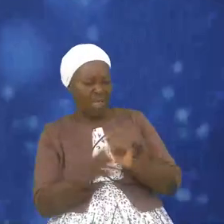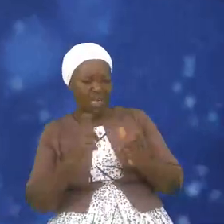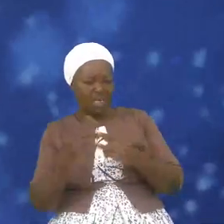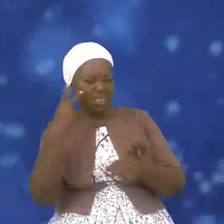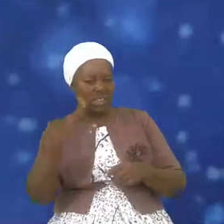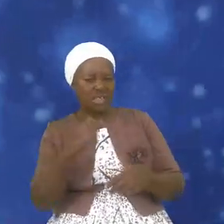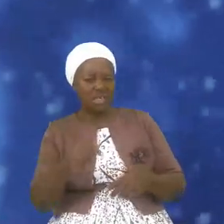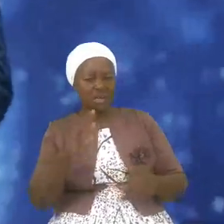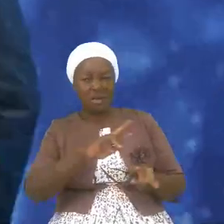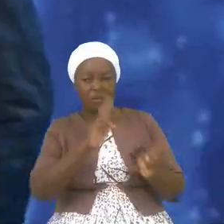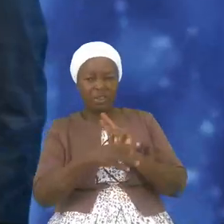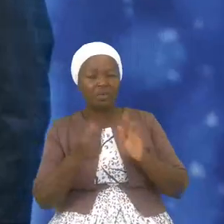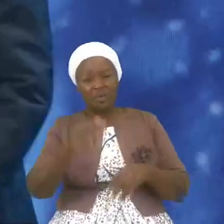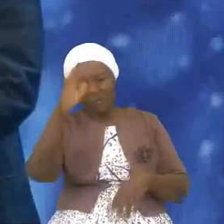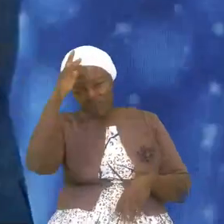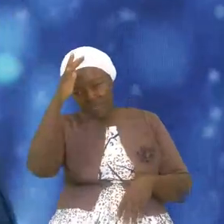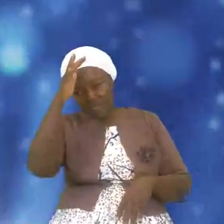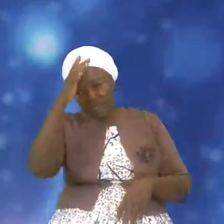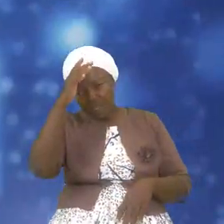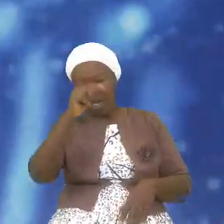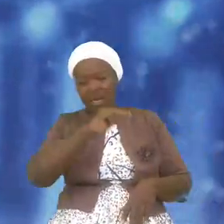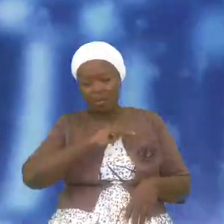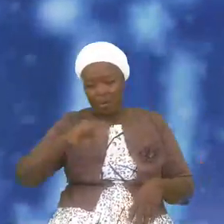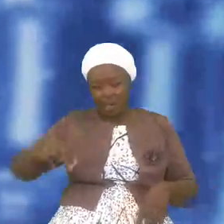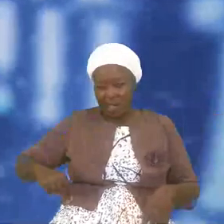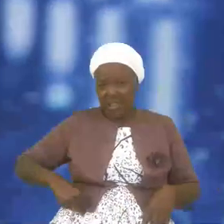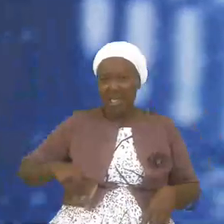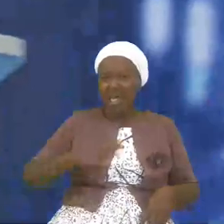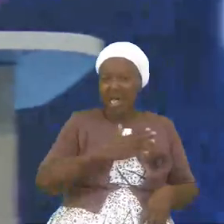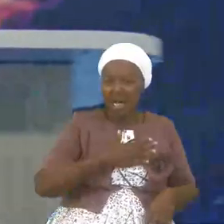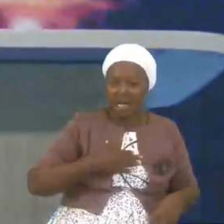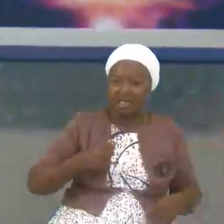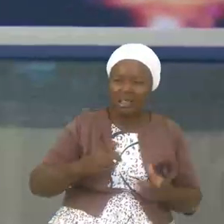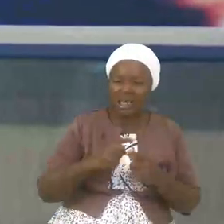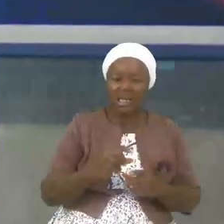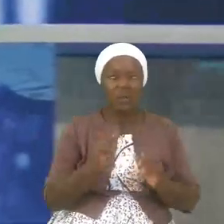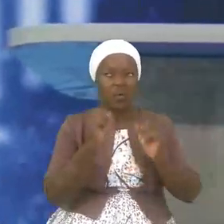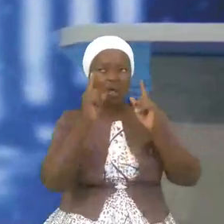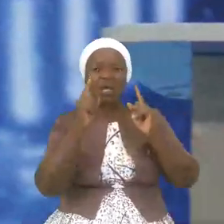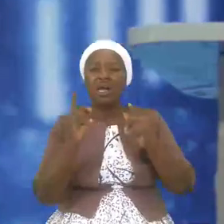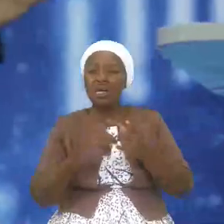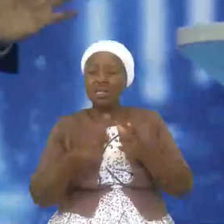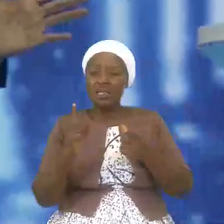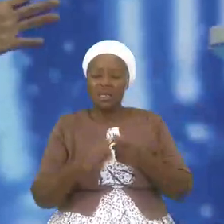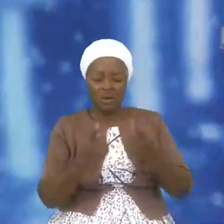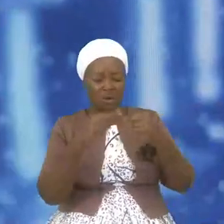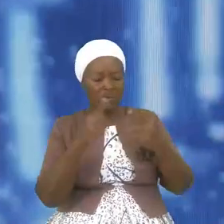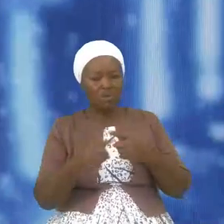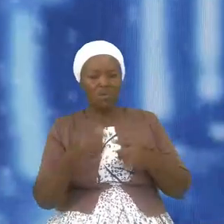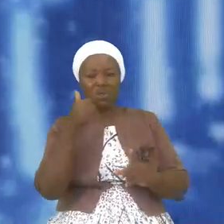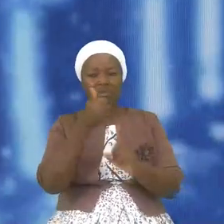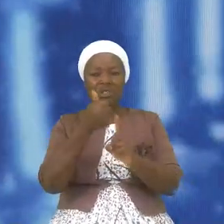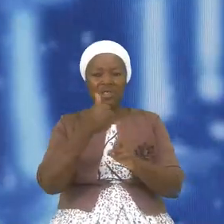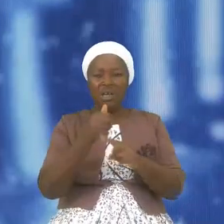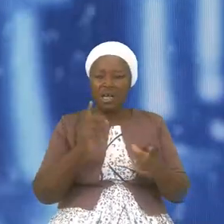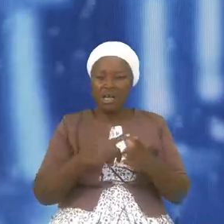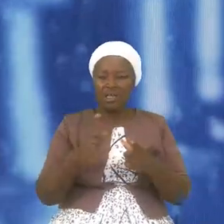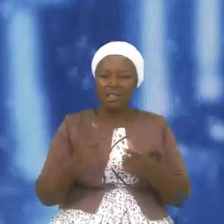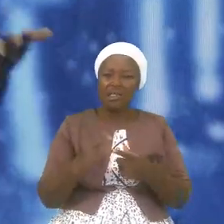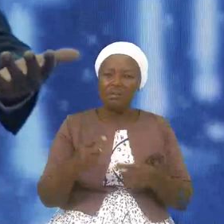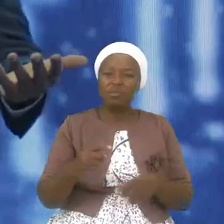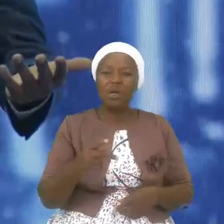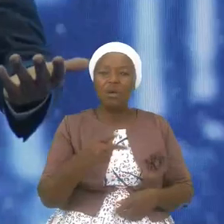voir la repentance de son père, Nebuchadnezzar. Et alors, il va se réveiller et il reviendra en lui-même. Et